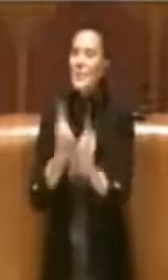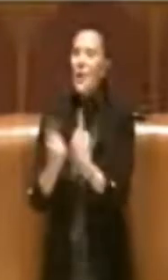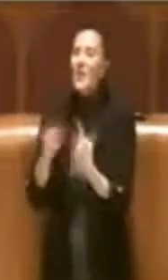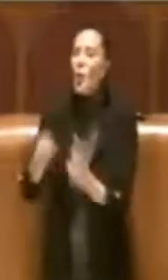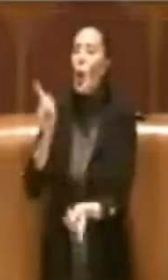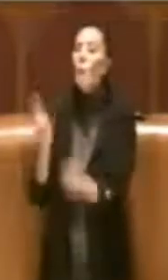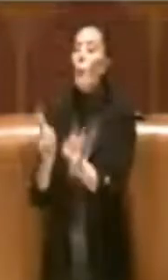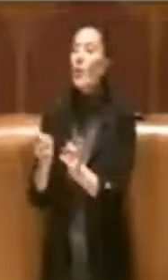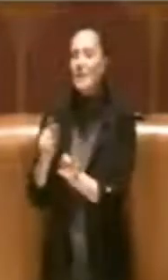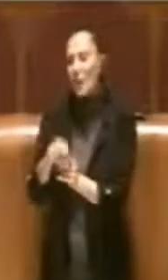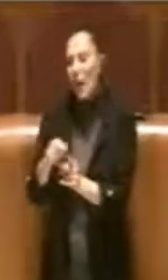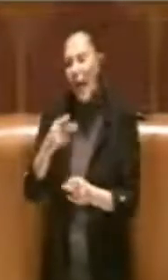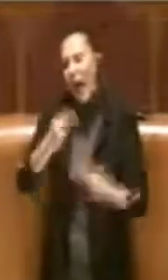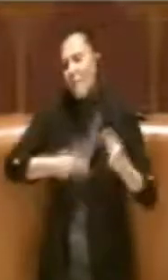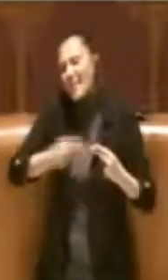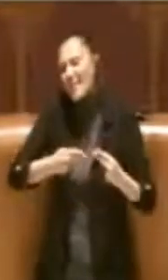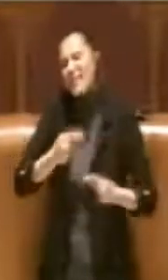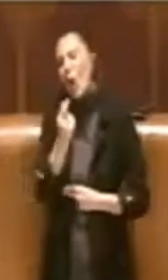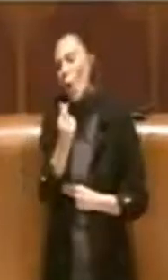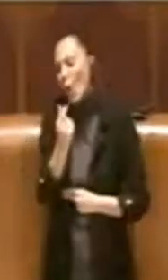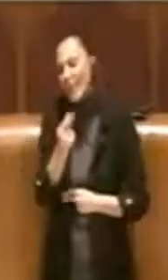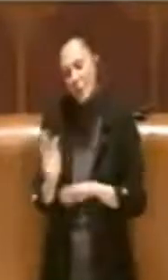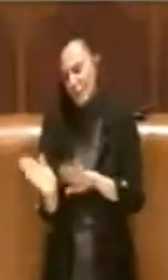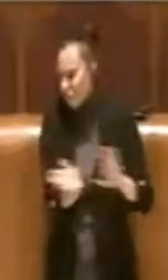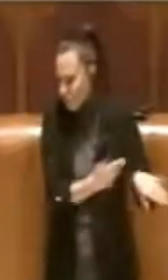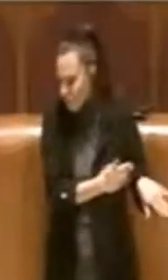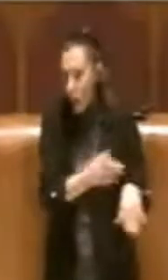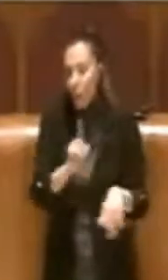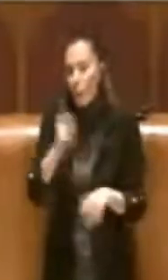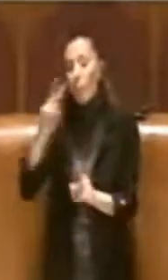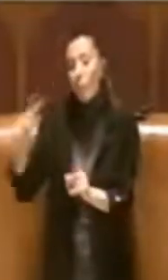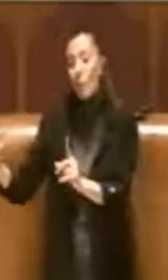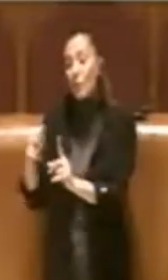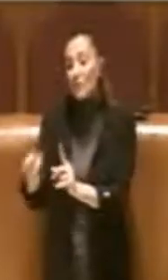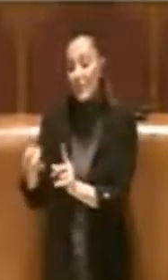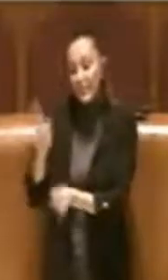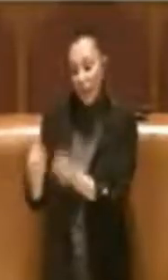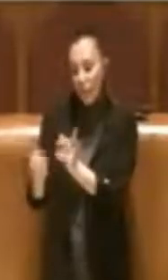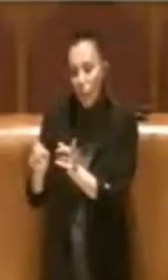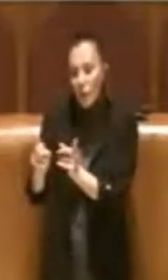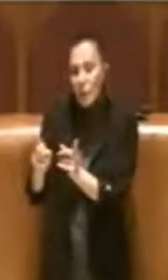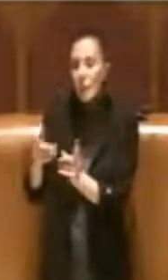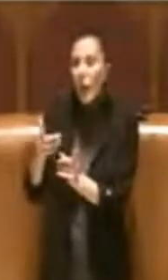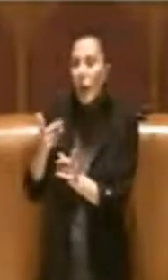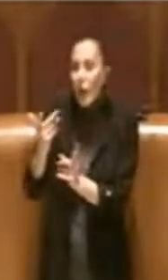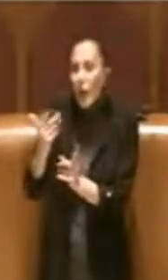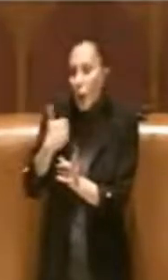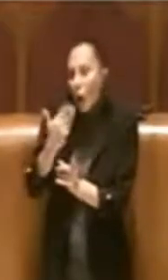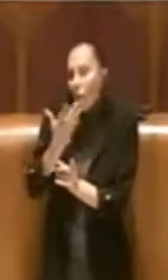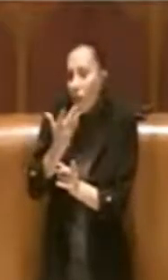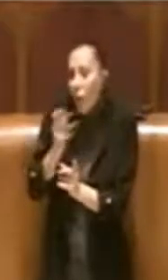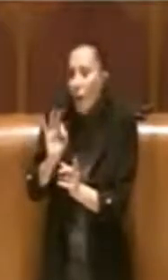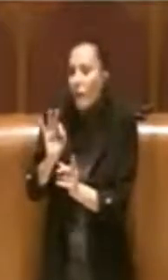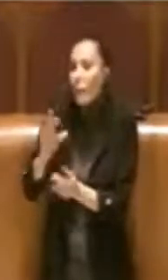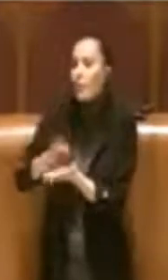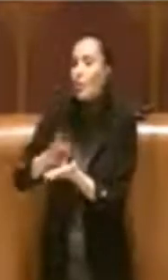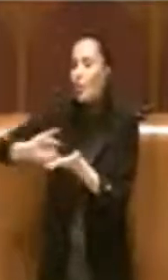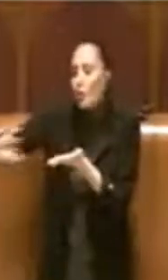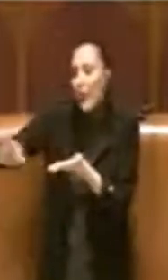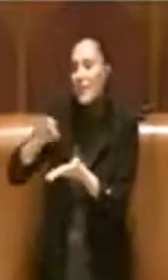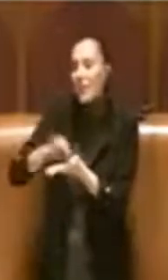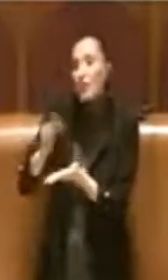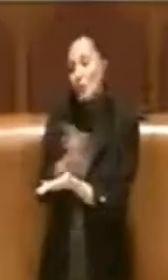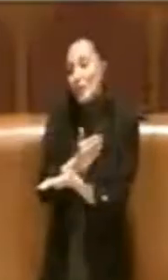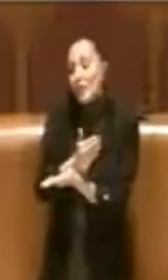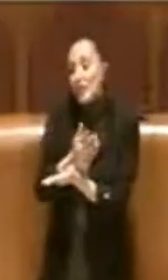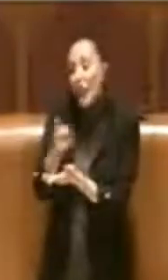di vista poi amministrativo, contabile, quello sono altri soggetti, però dal punto di vista politico io mi sarei aspettato il centrodestra e il centrosinistra che dicessero